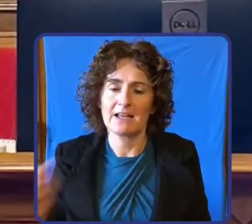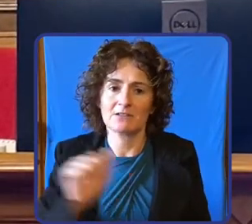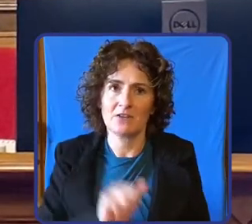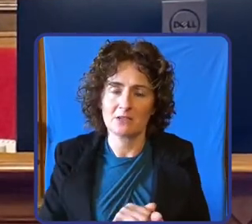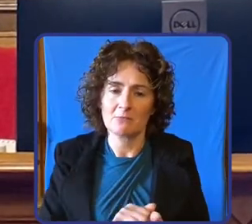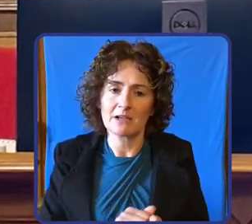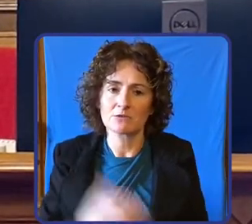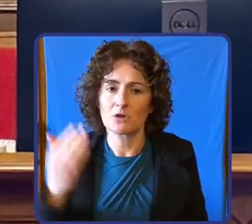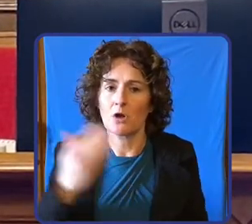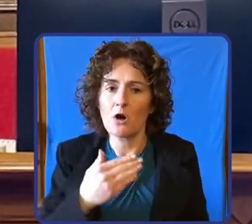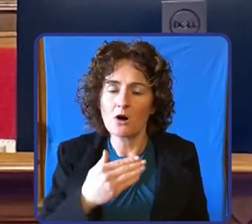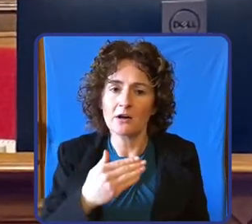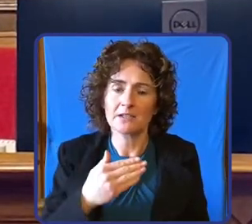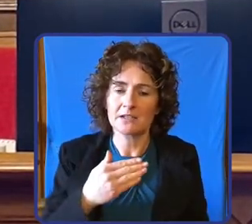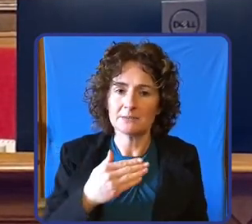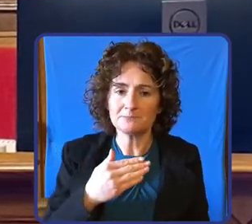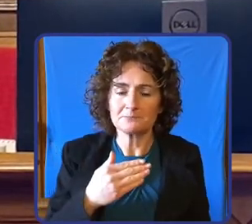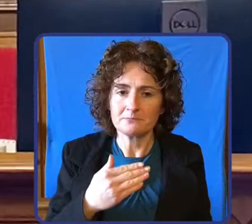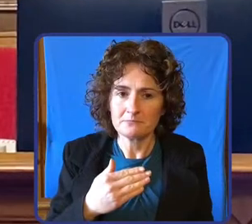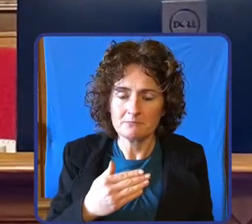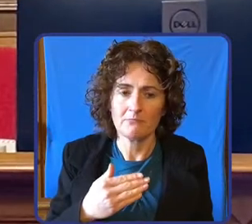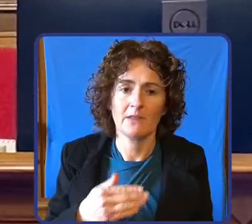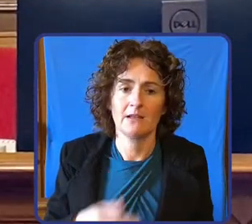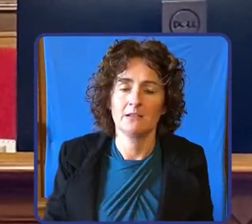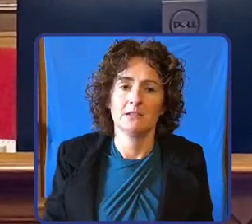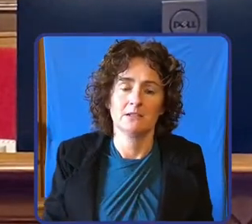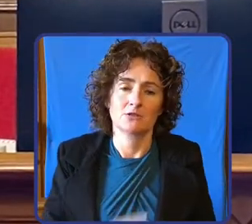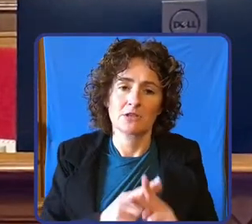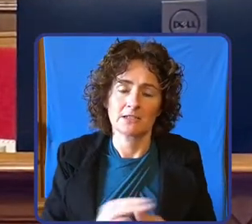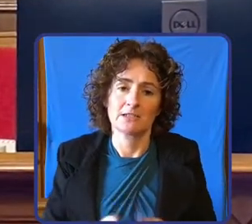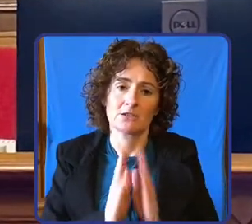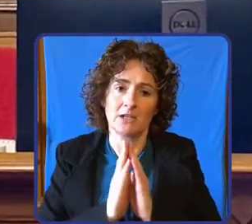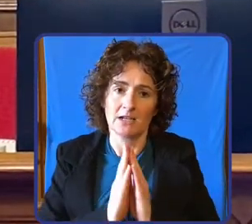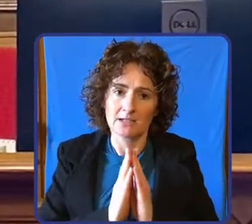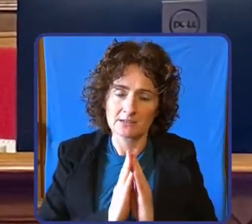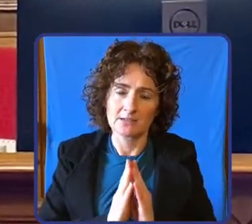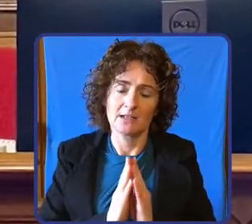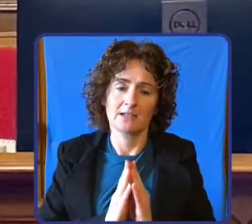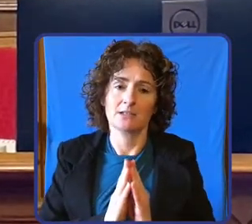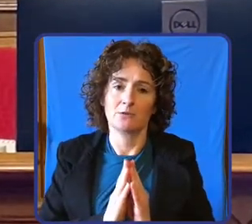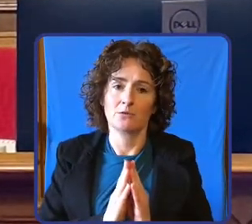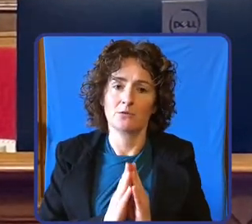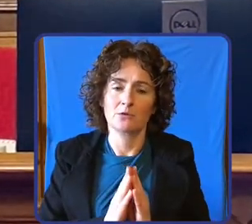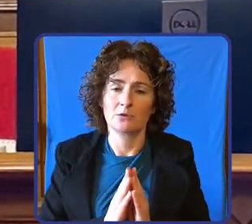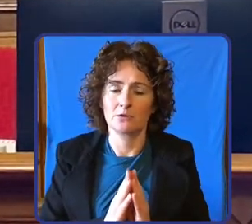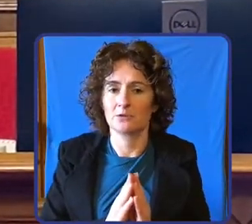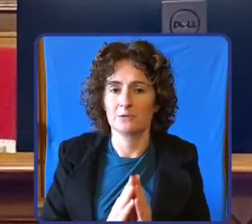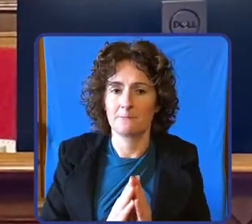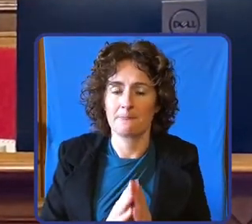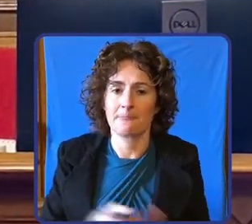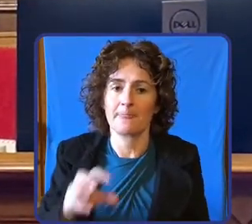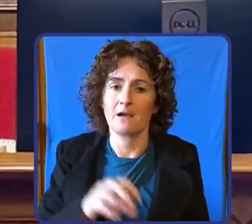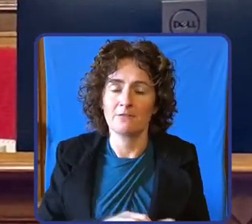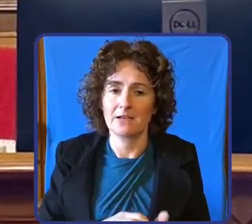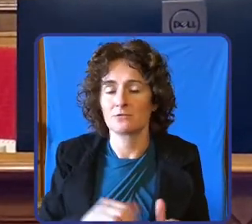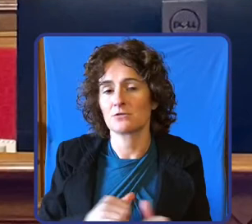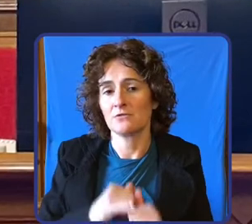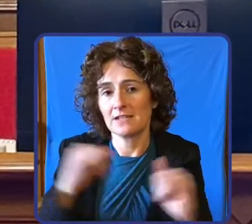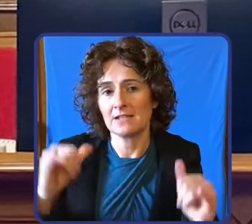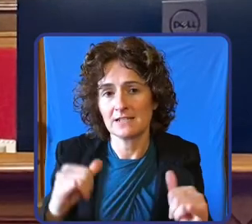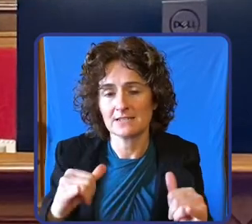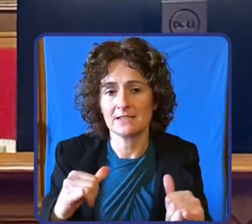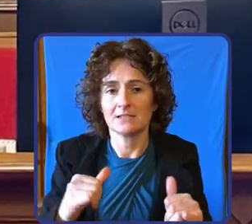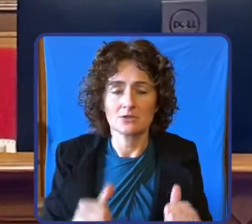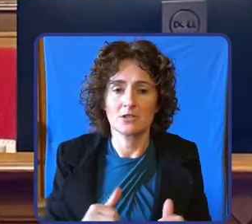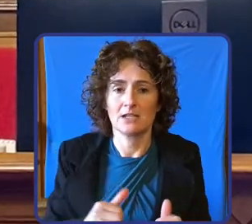nekünk járó pénzre appellálunk, ehhez kérünk segítséget, és azzal felelősen gazdálkodunk. A város ön szerint is szüksége van a városnak a Tóth